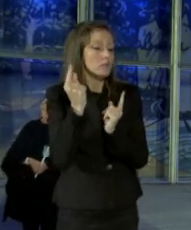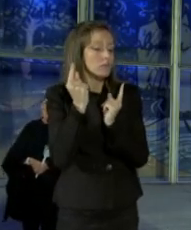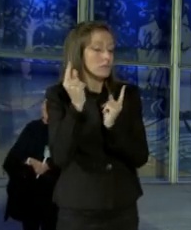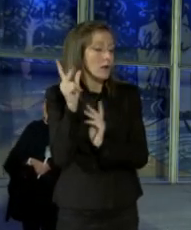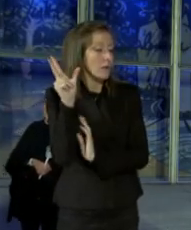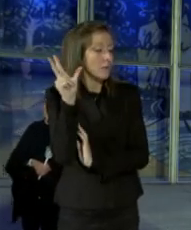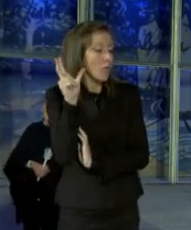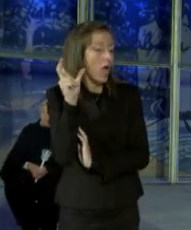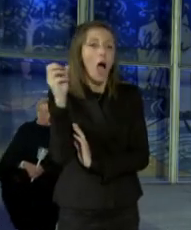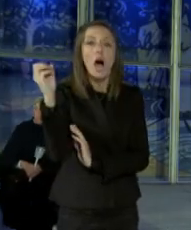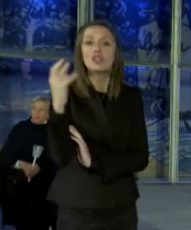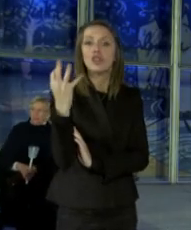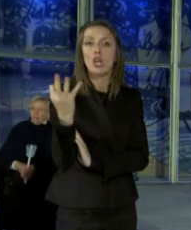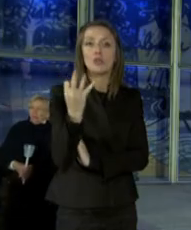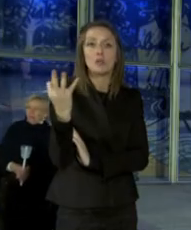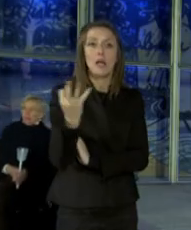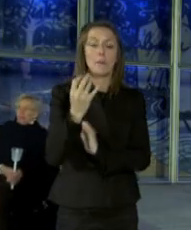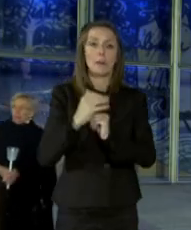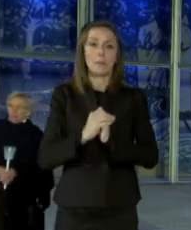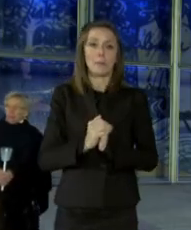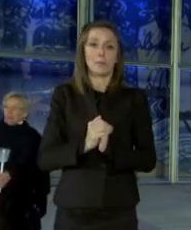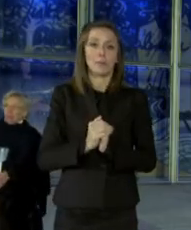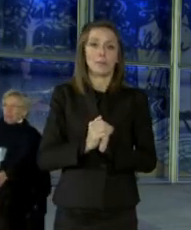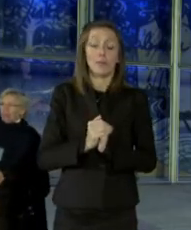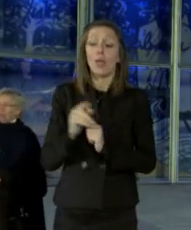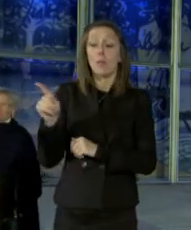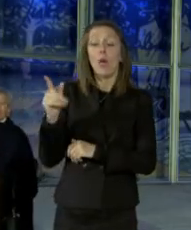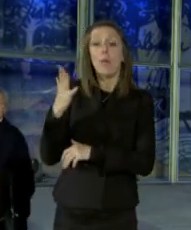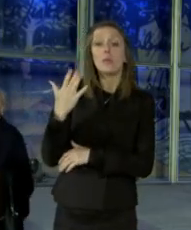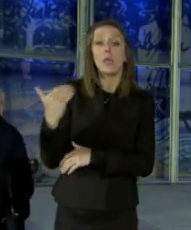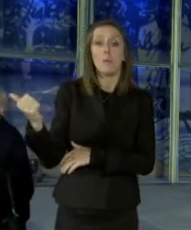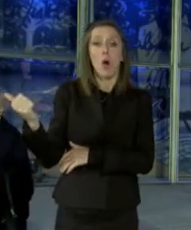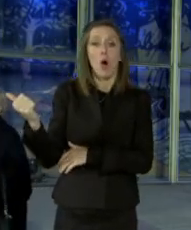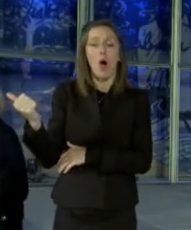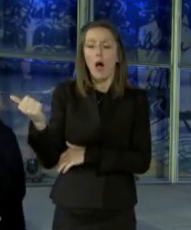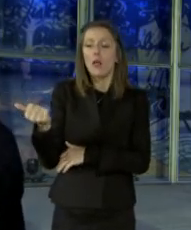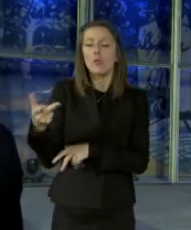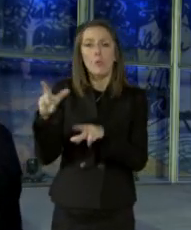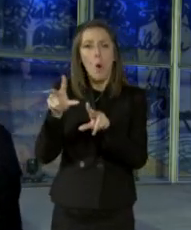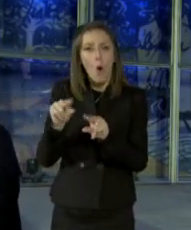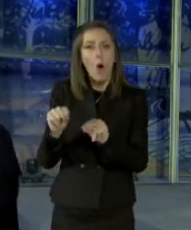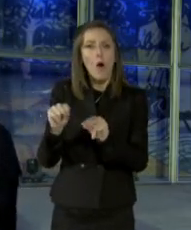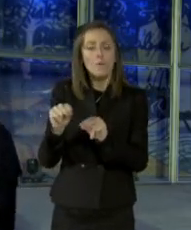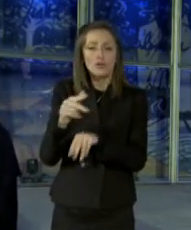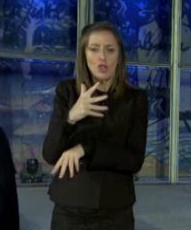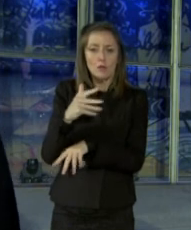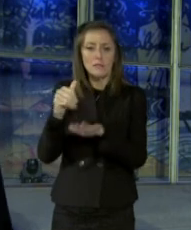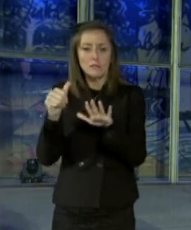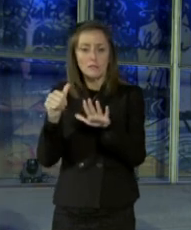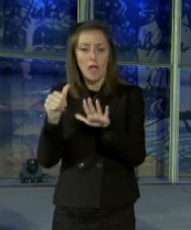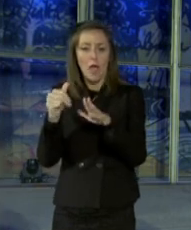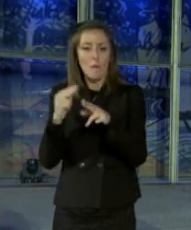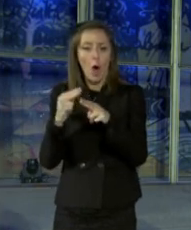sempre acceso il padre mettiamo ancora per altre cinque